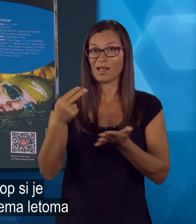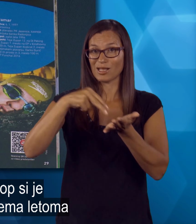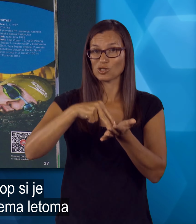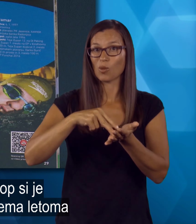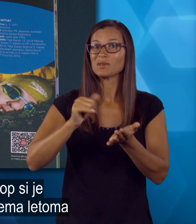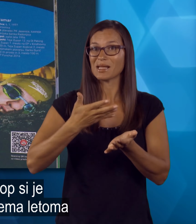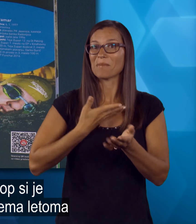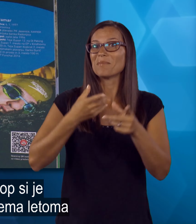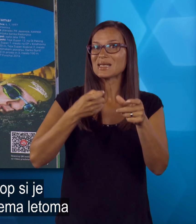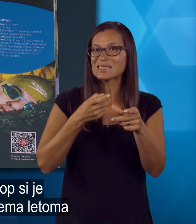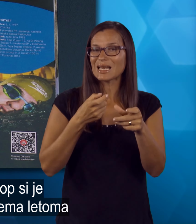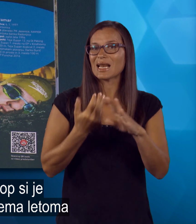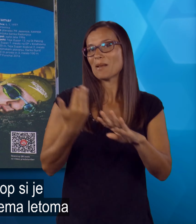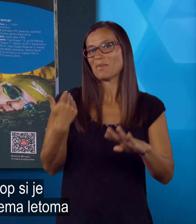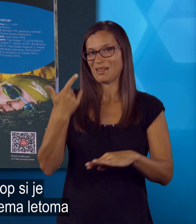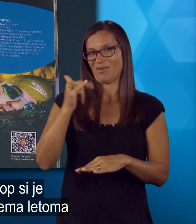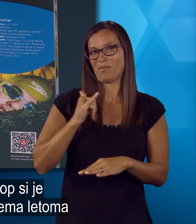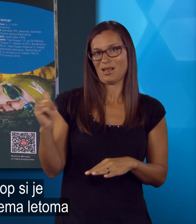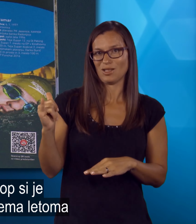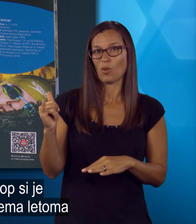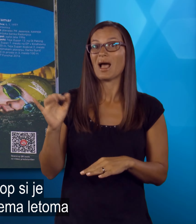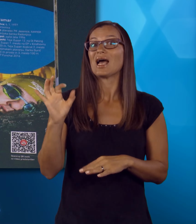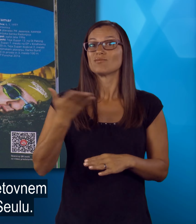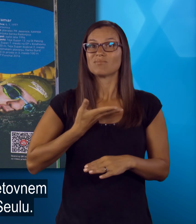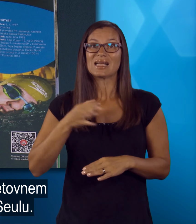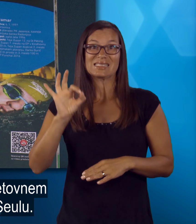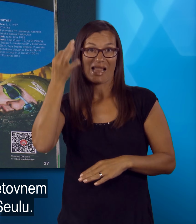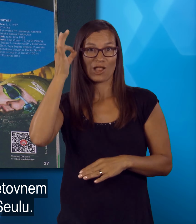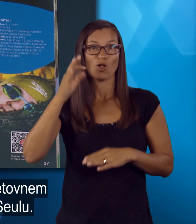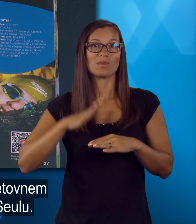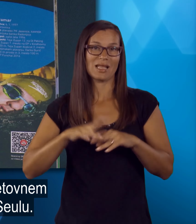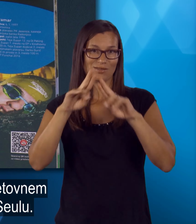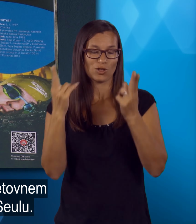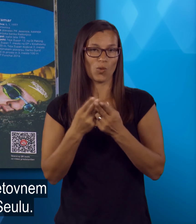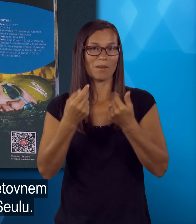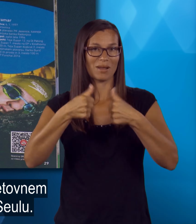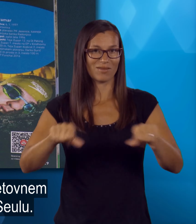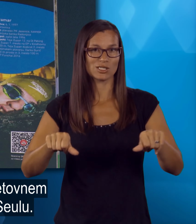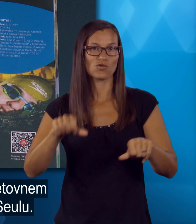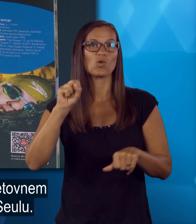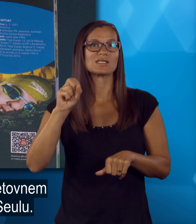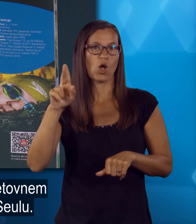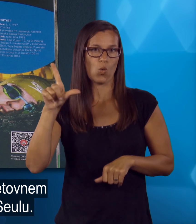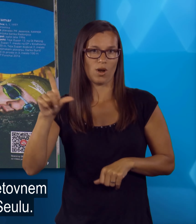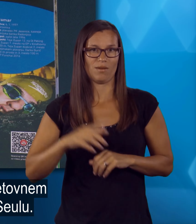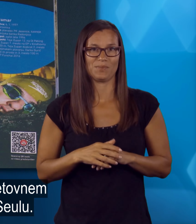Normo za nastop si je pristreljala pred dvema letoma zlatom na svetovnem prvenstvu v Seulu.